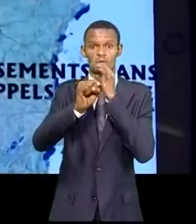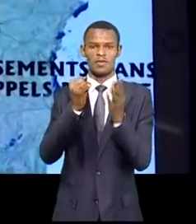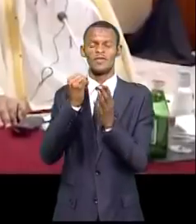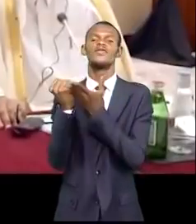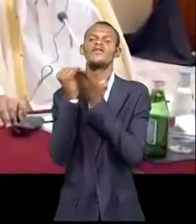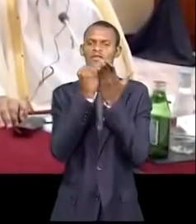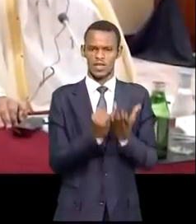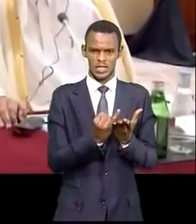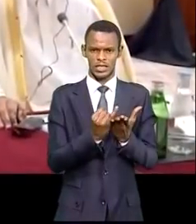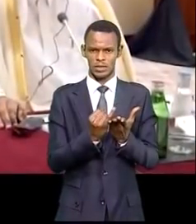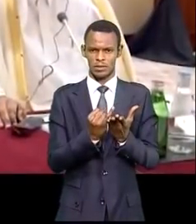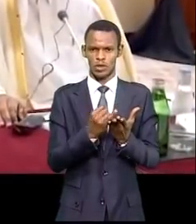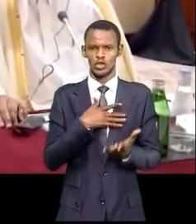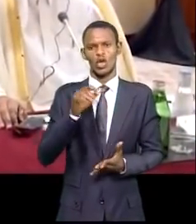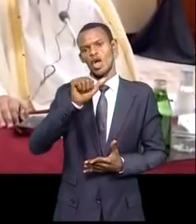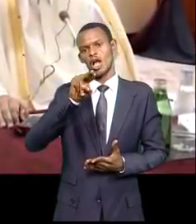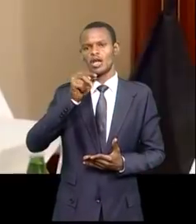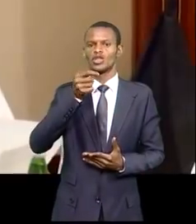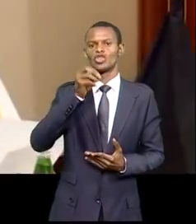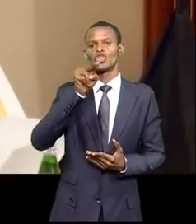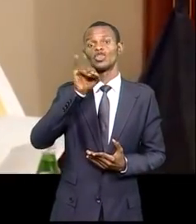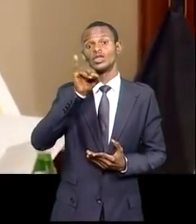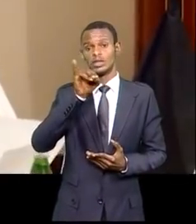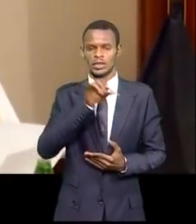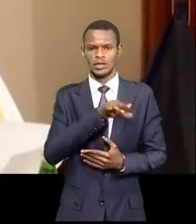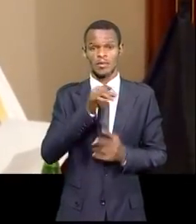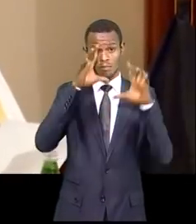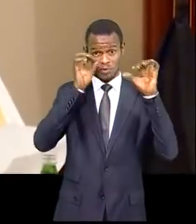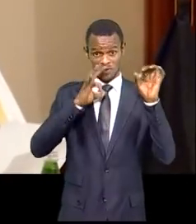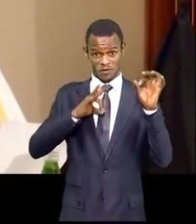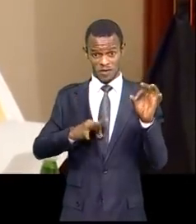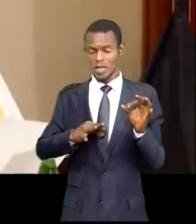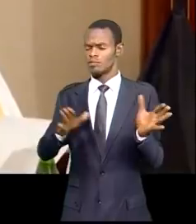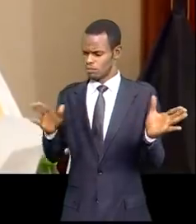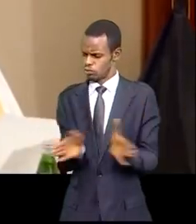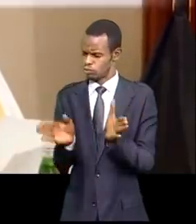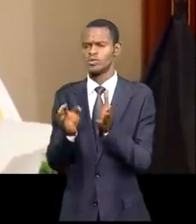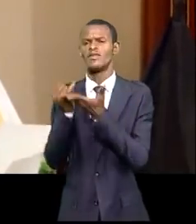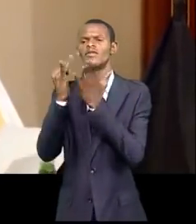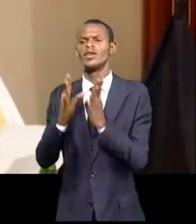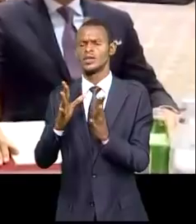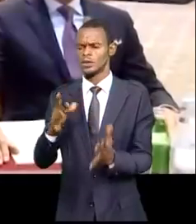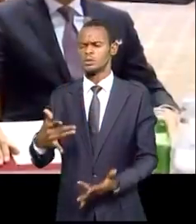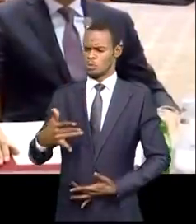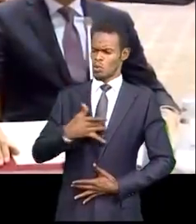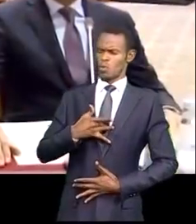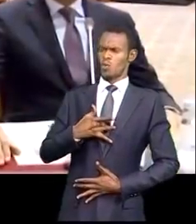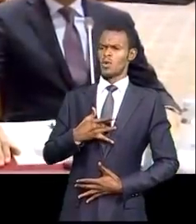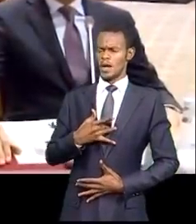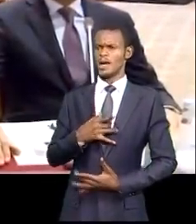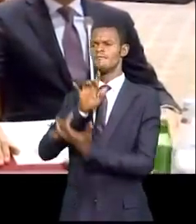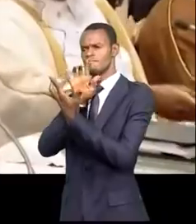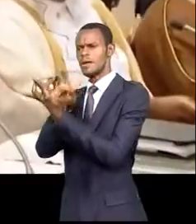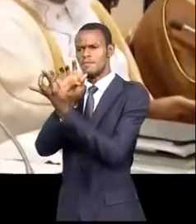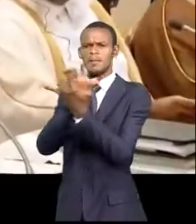les assurances de félix-antoine qui c'est qui dit ont eu un effet immédiat auprès des investisseurs les contacts pris en